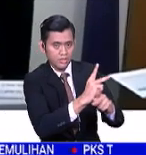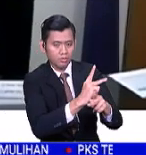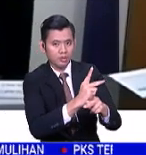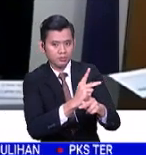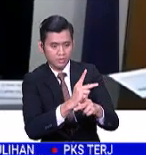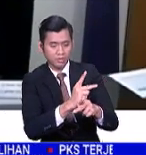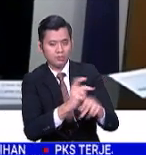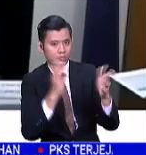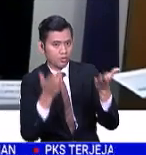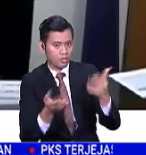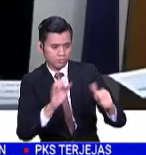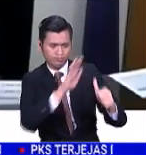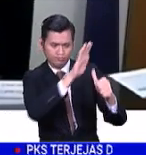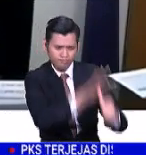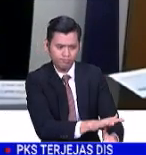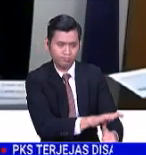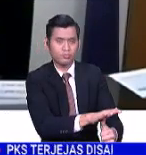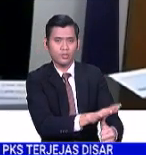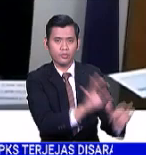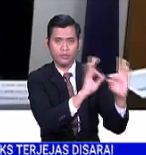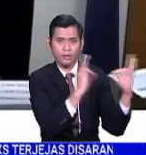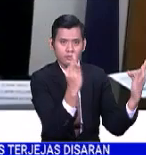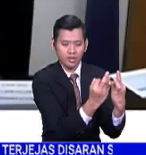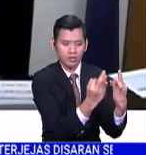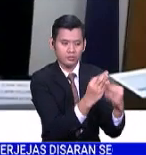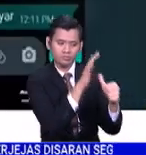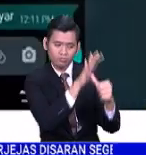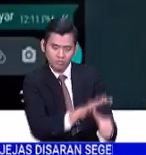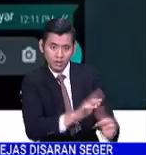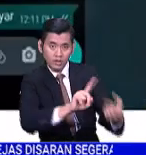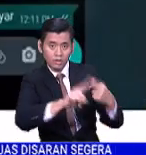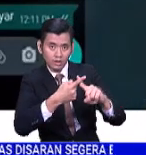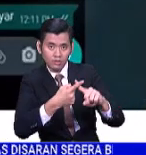kepada keluarga dan juga kepada kawan-kawan.